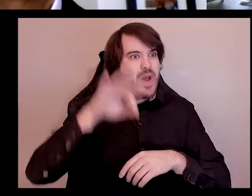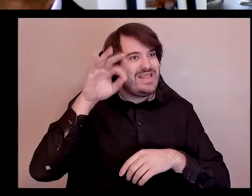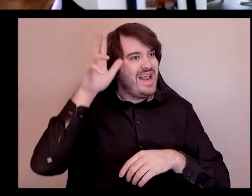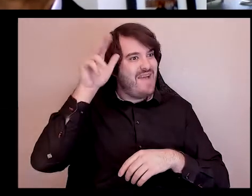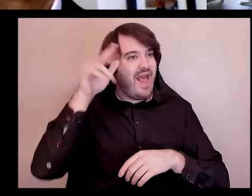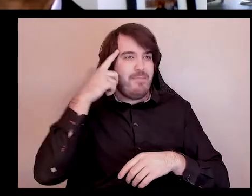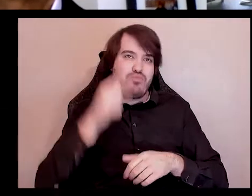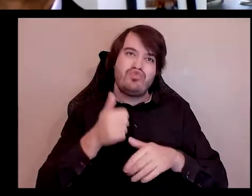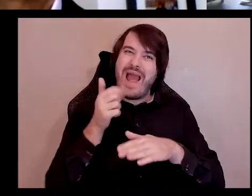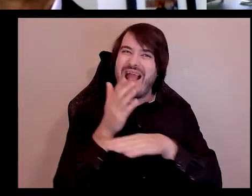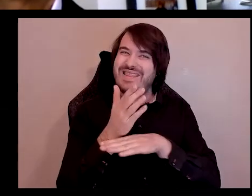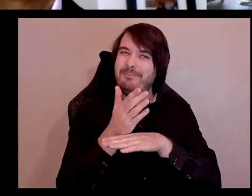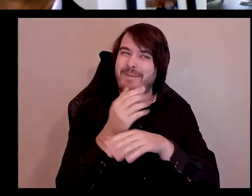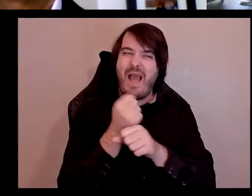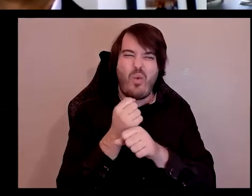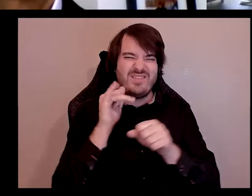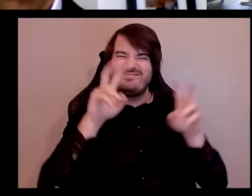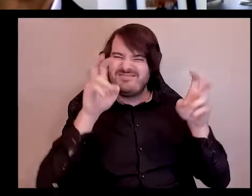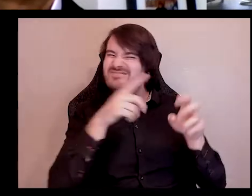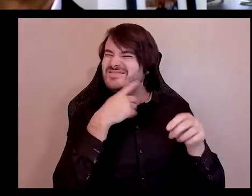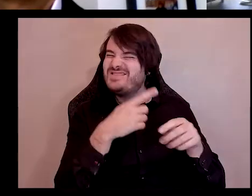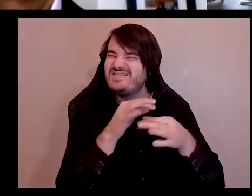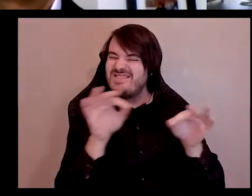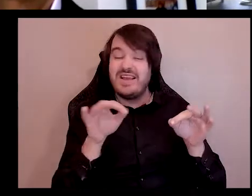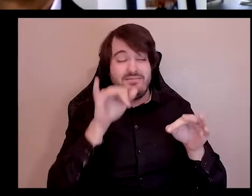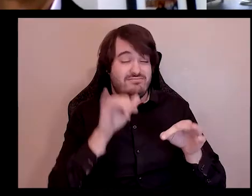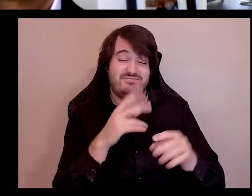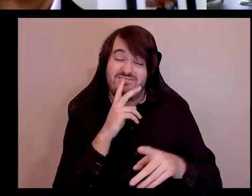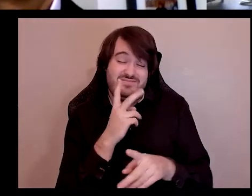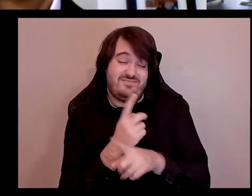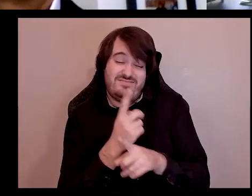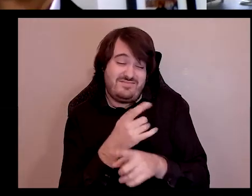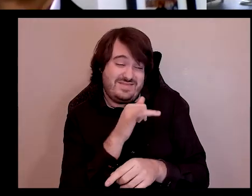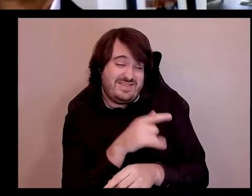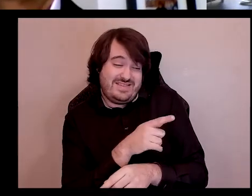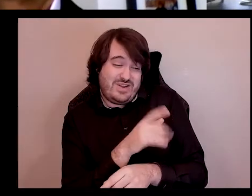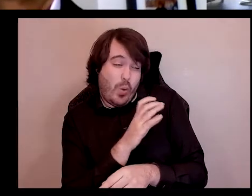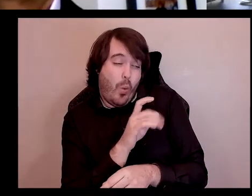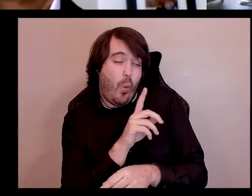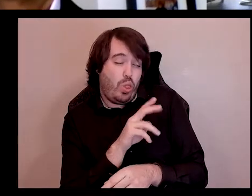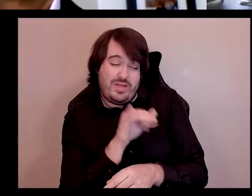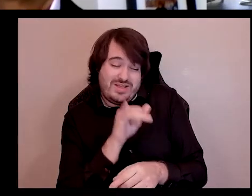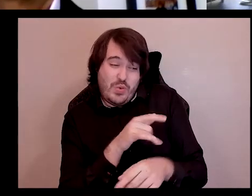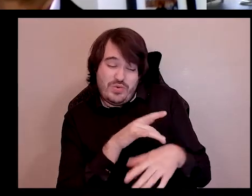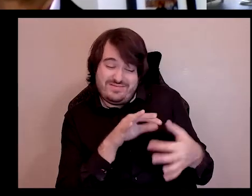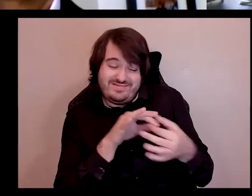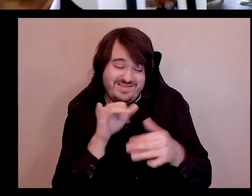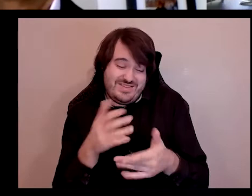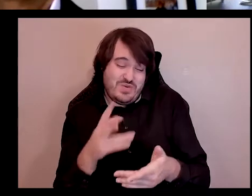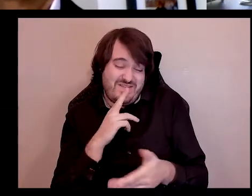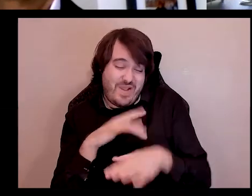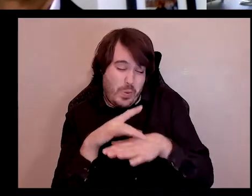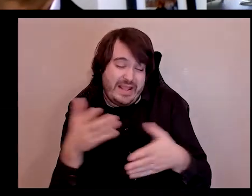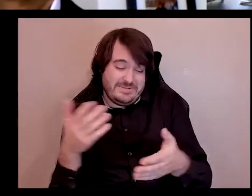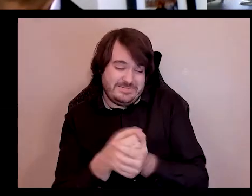qui ont été faites, c'était « Je choisis Laval justement pour l'accessibilité des emplois » qui est un des slogans qui est utilisé. Et c'est tellement vrai.